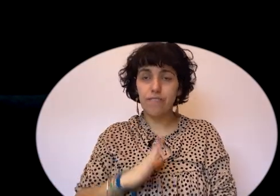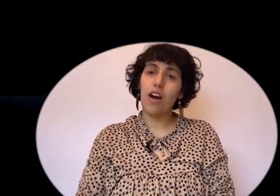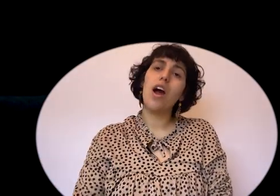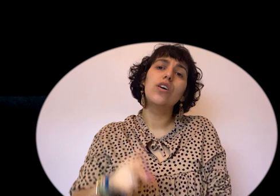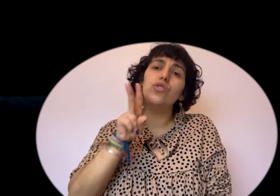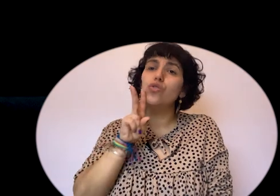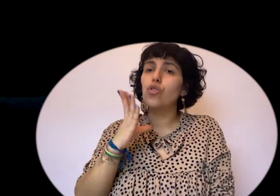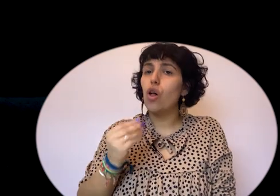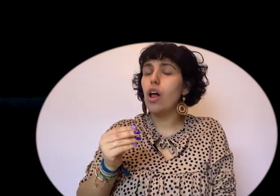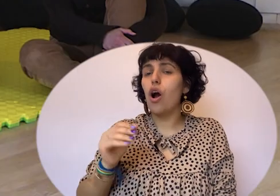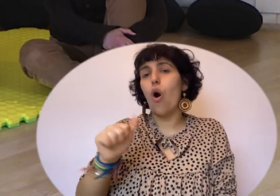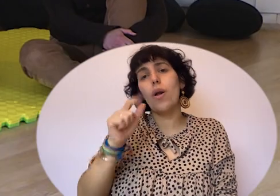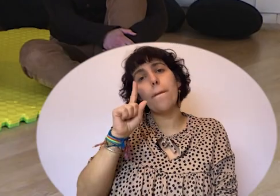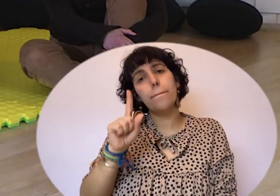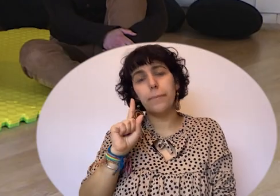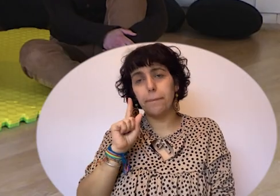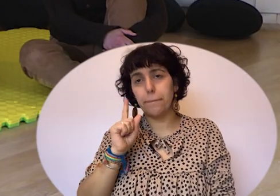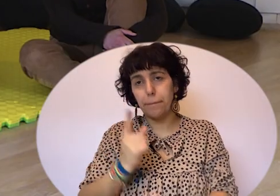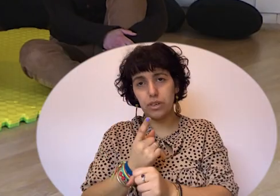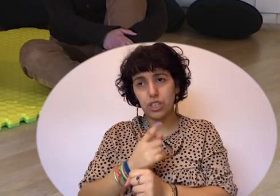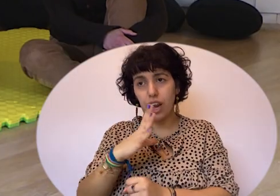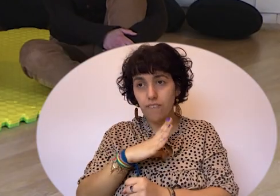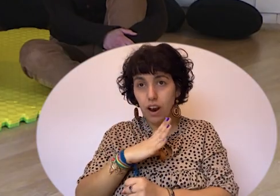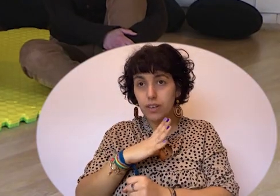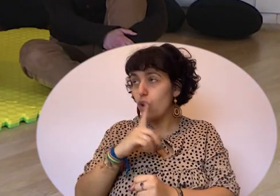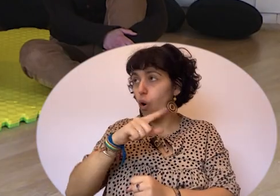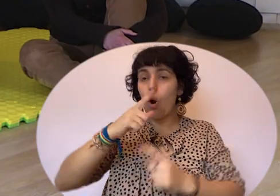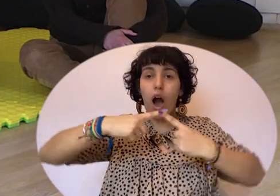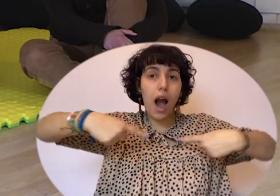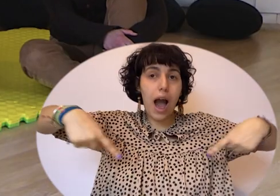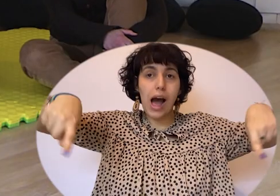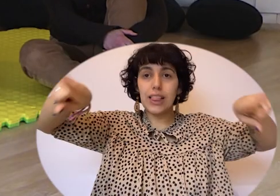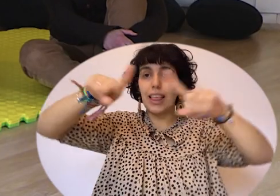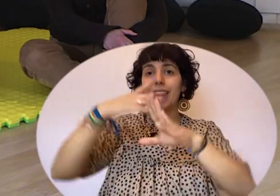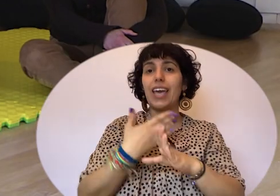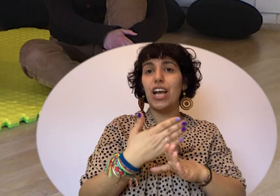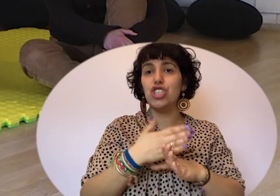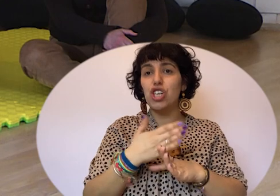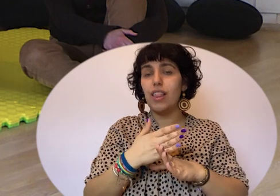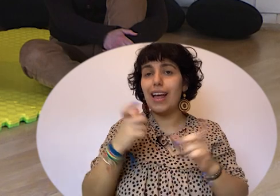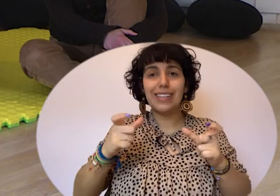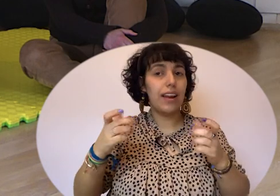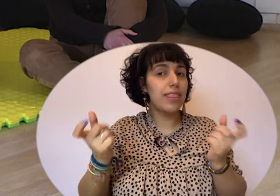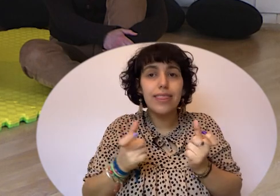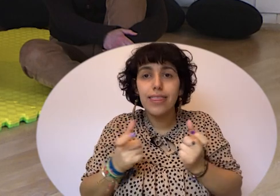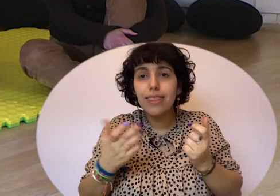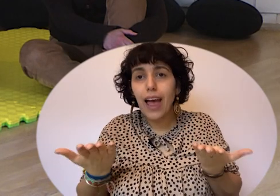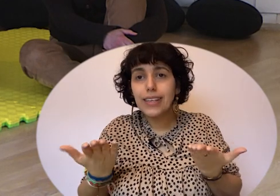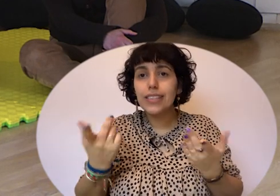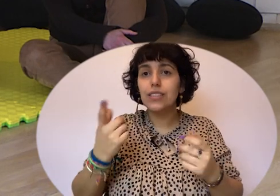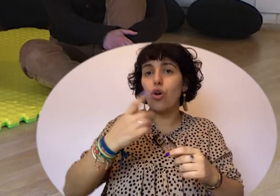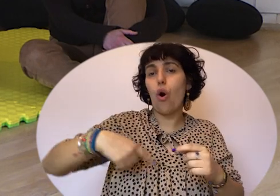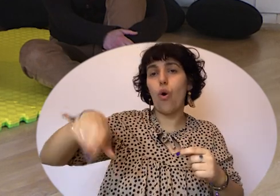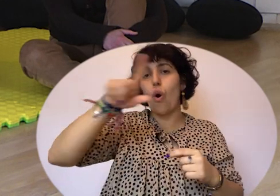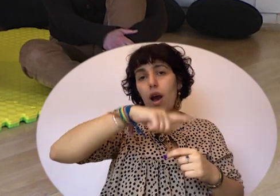dövüşmeye ihtiyacımız var son olarak da bir diğer önemli nokta da mekandaki aslında cisimler